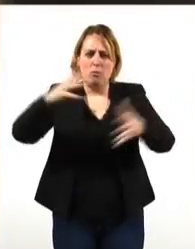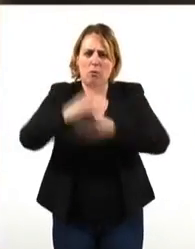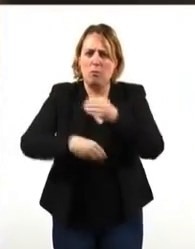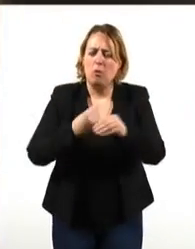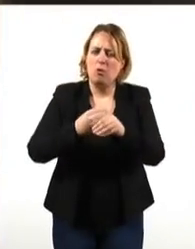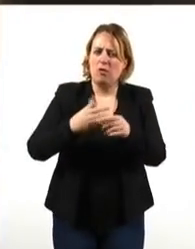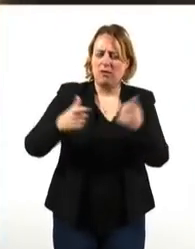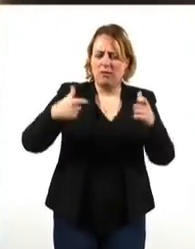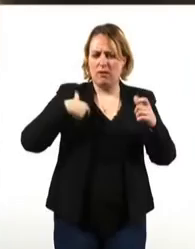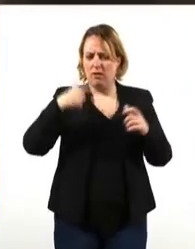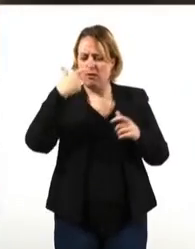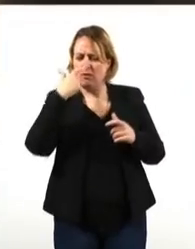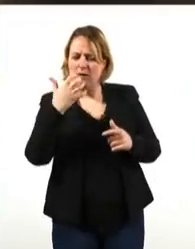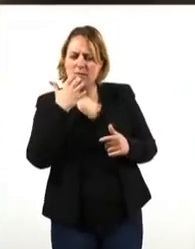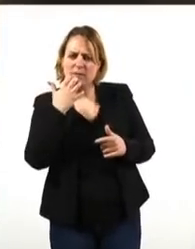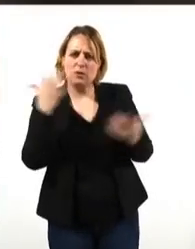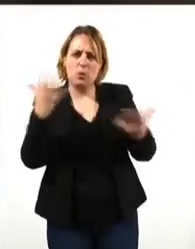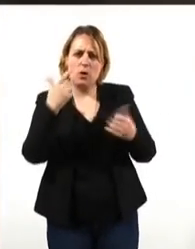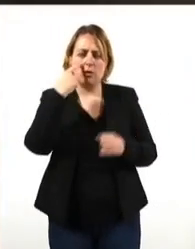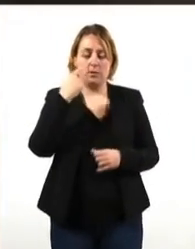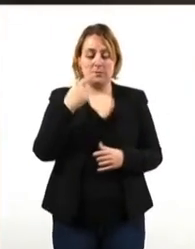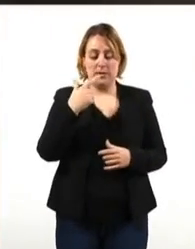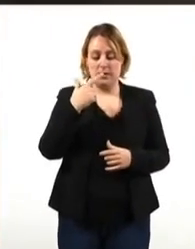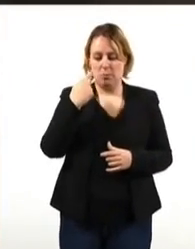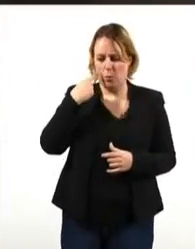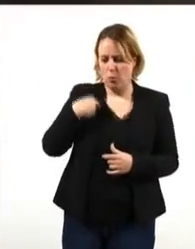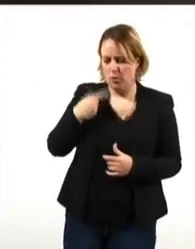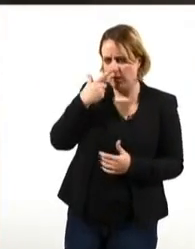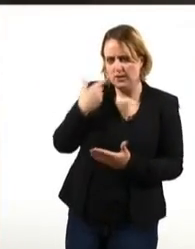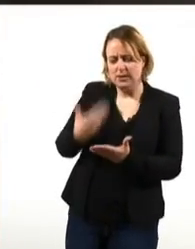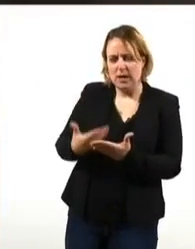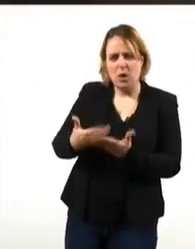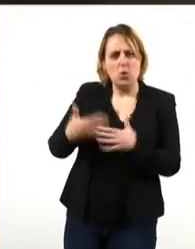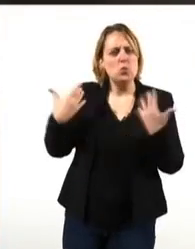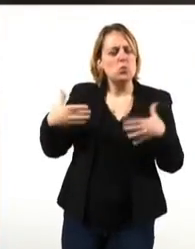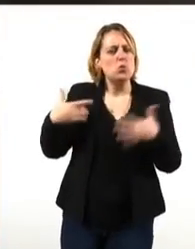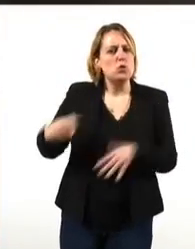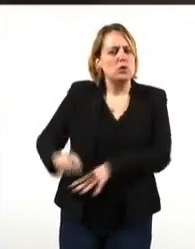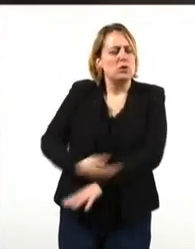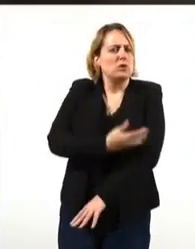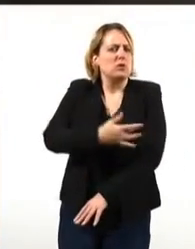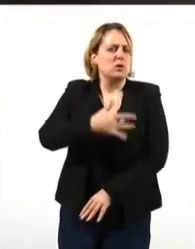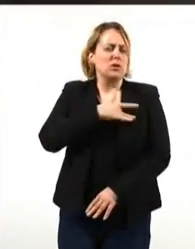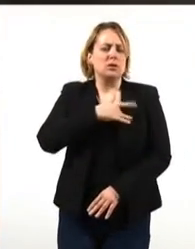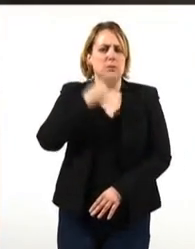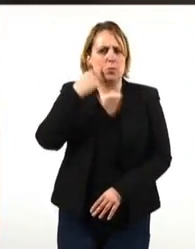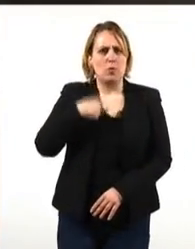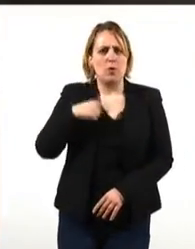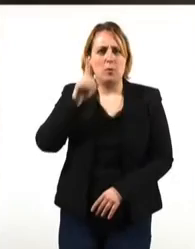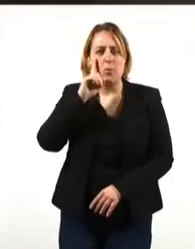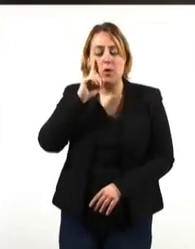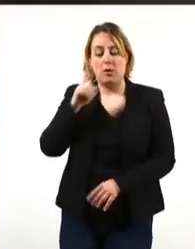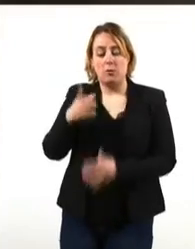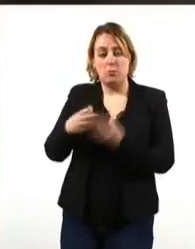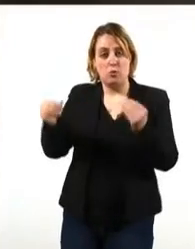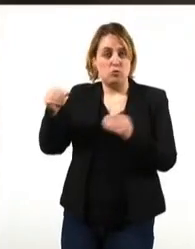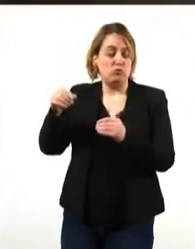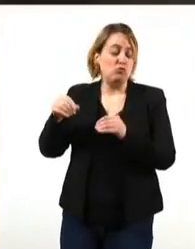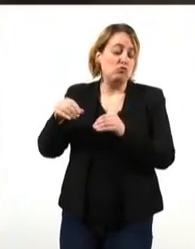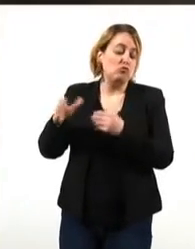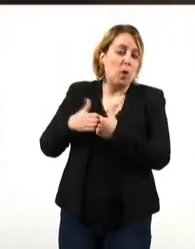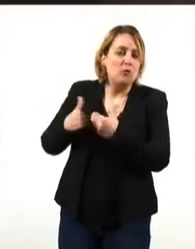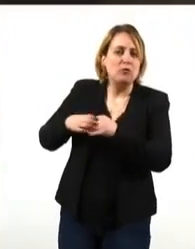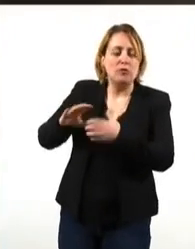Et moi, personnellement, ça me touche énormément parce que j'ai pas mal de proches qui ont abandonné leurs études